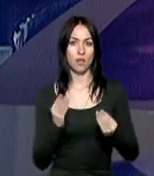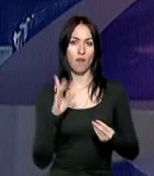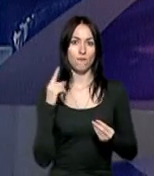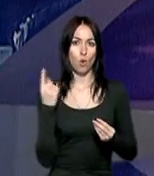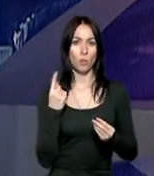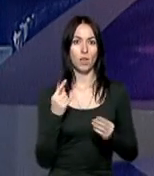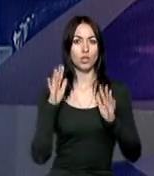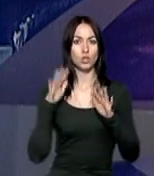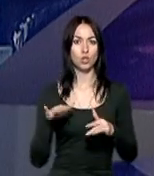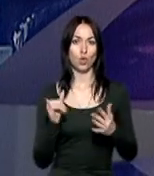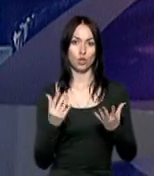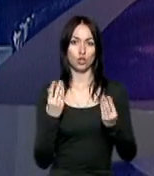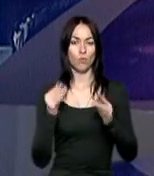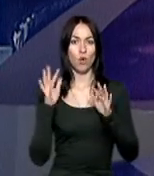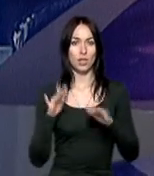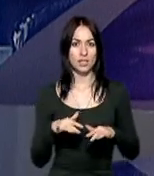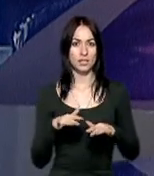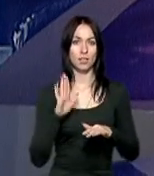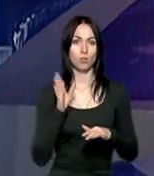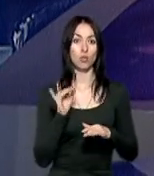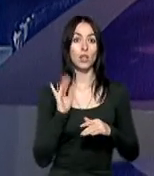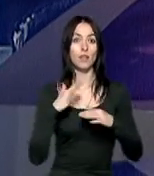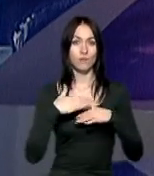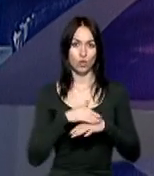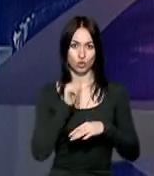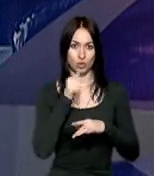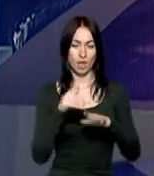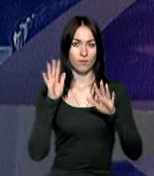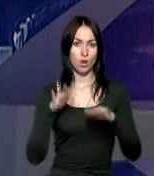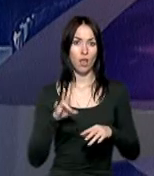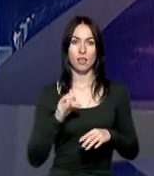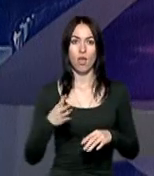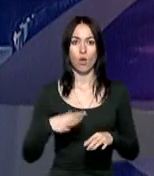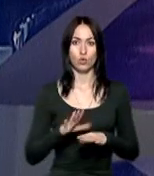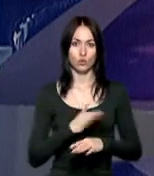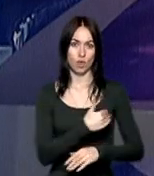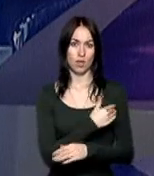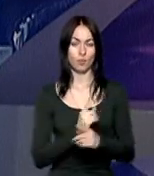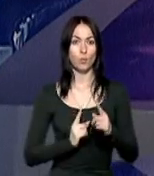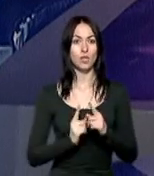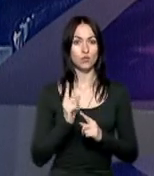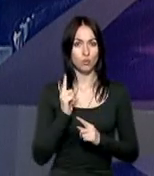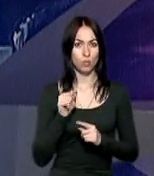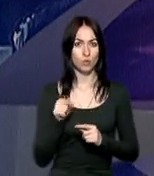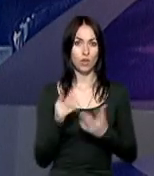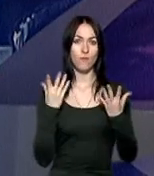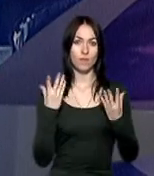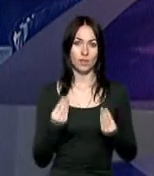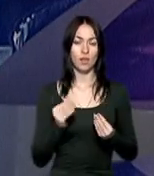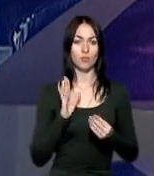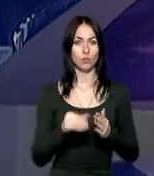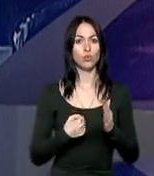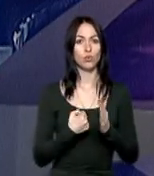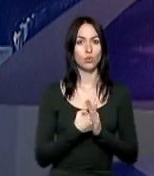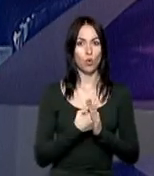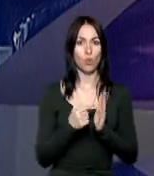області дощ та мокрий сніг, йтиме він і вночі. Завтра опадів не очікують, стовпчики термометрів у день підійматимуться